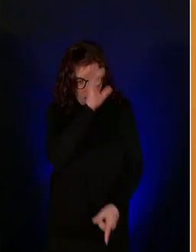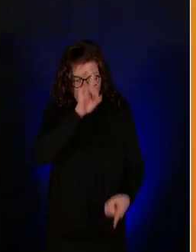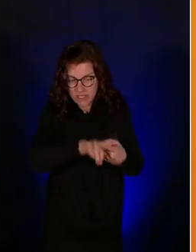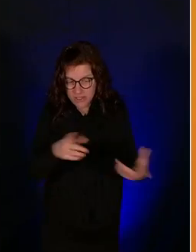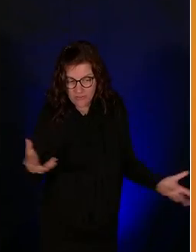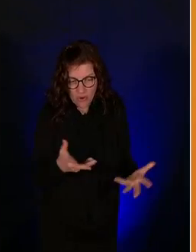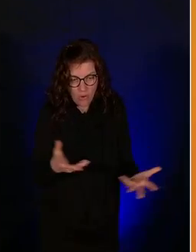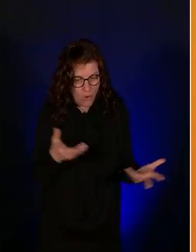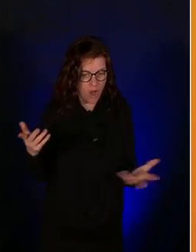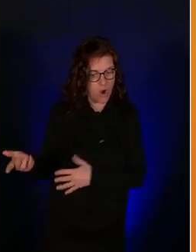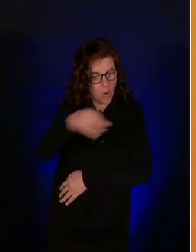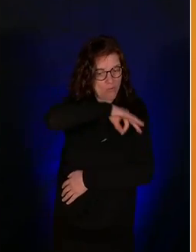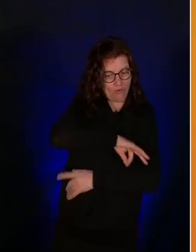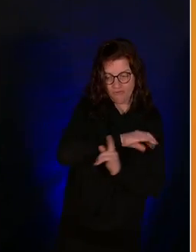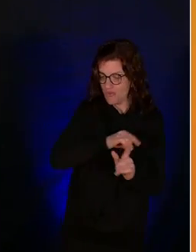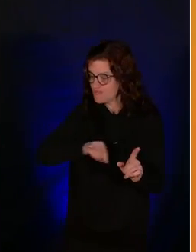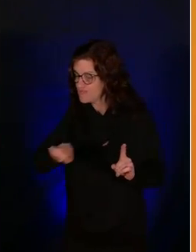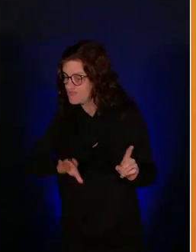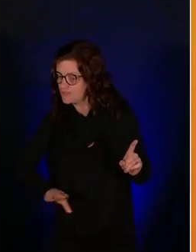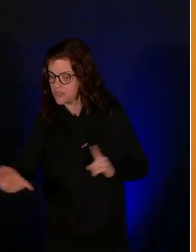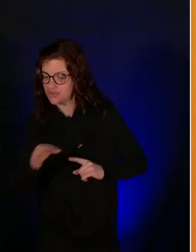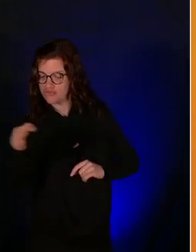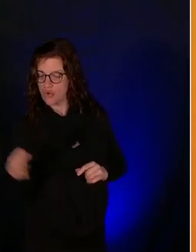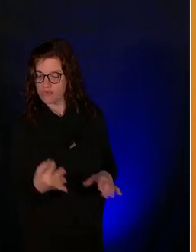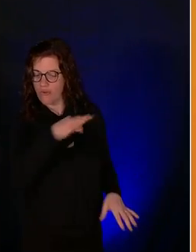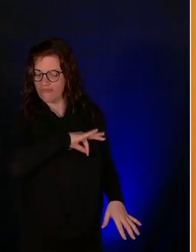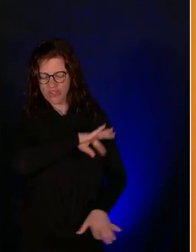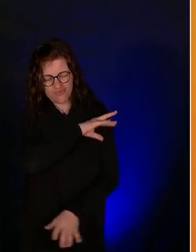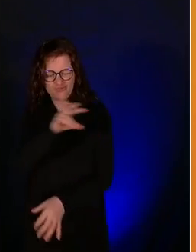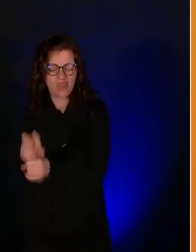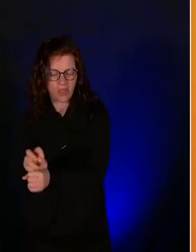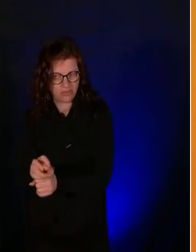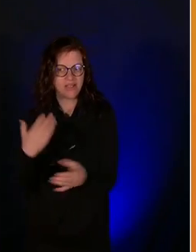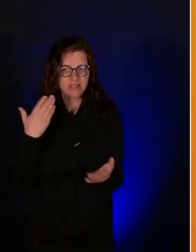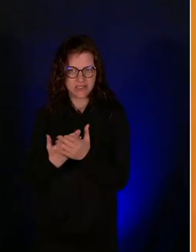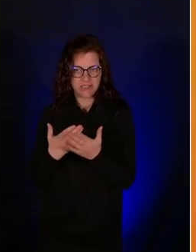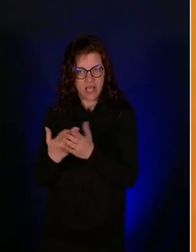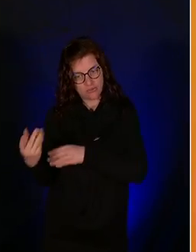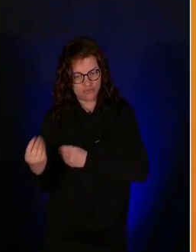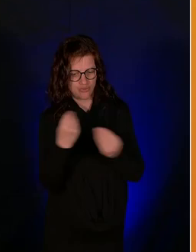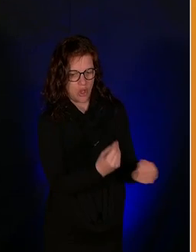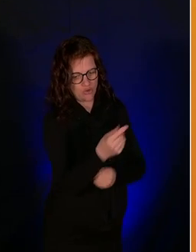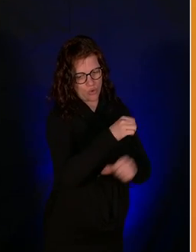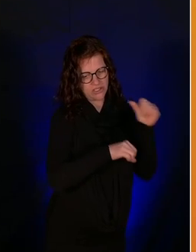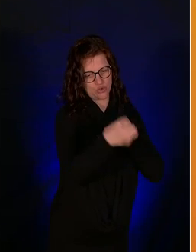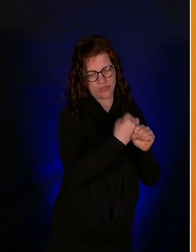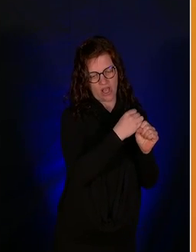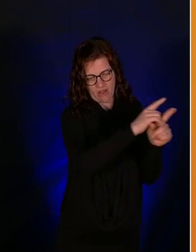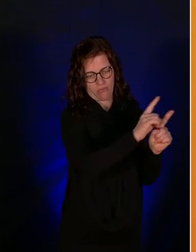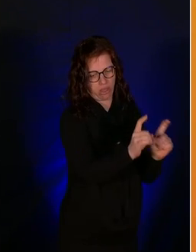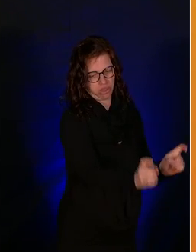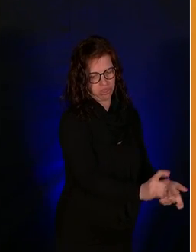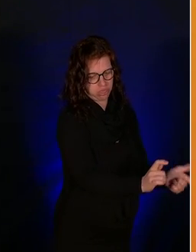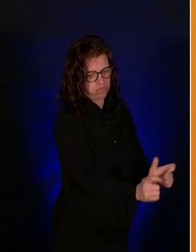à un bout, que les taux de profit se maintiennent. Et pour ça, effectivement, c'est dégrader les conditions de travail, c'est baisser